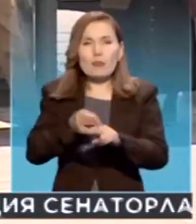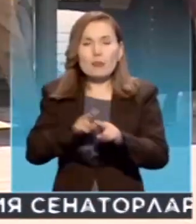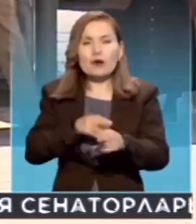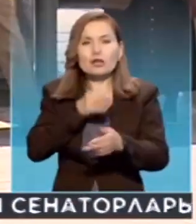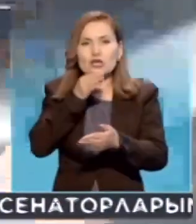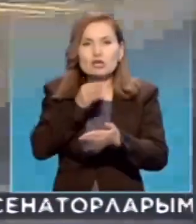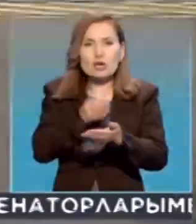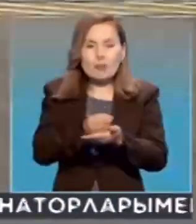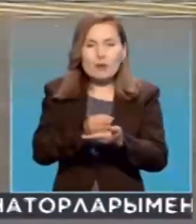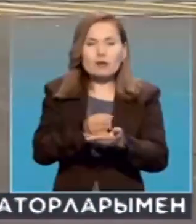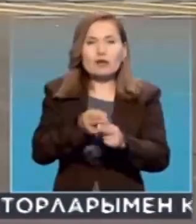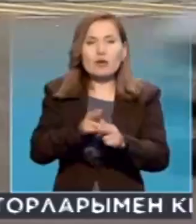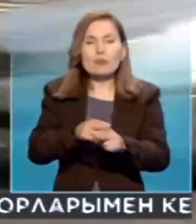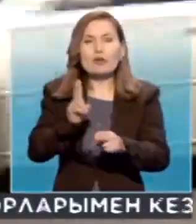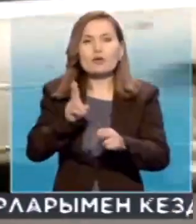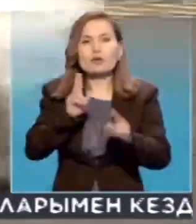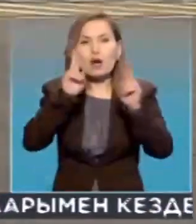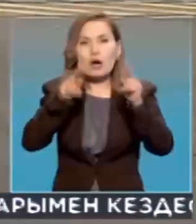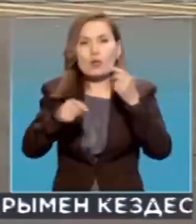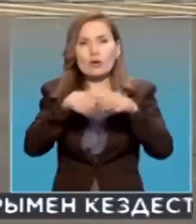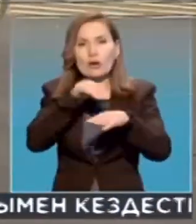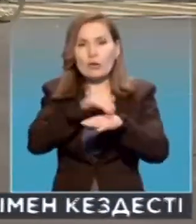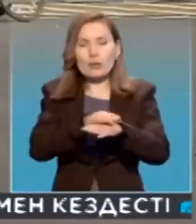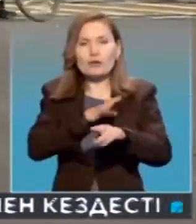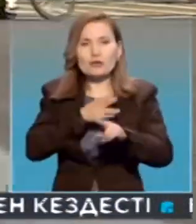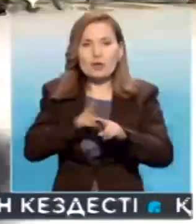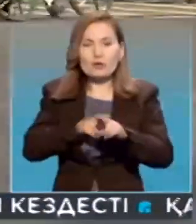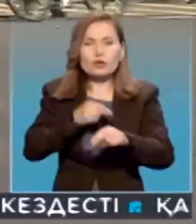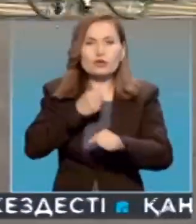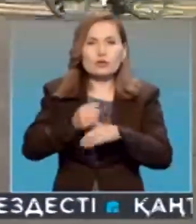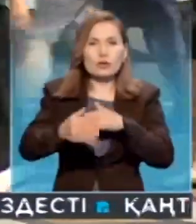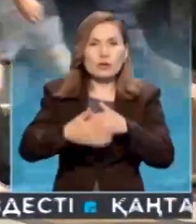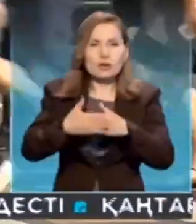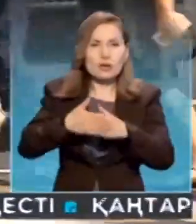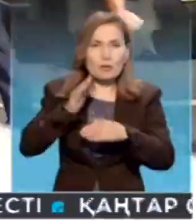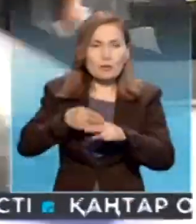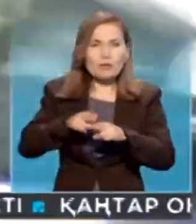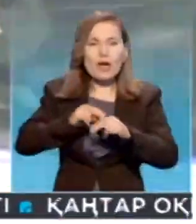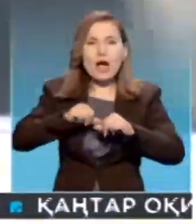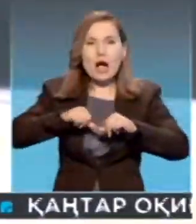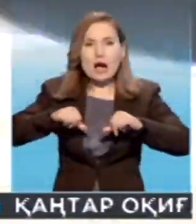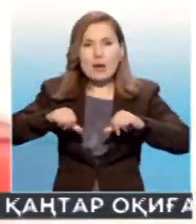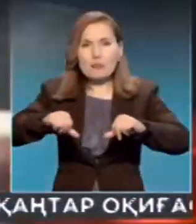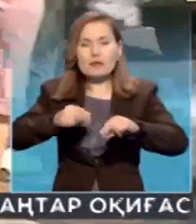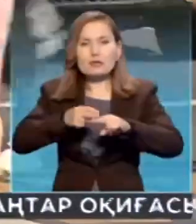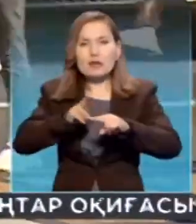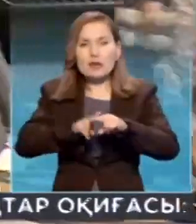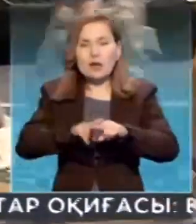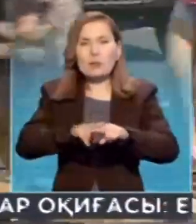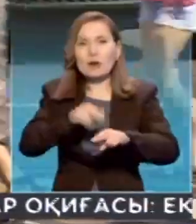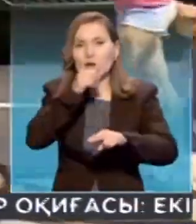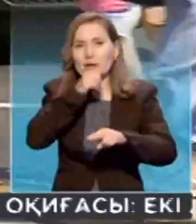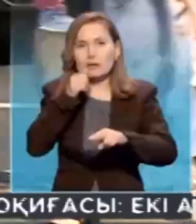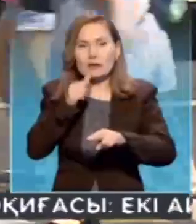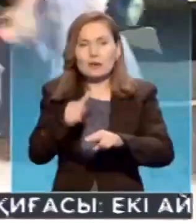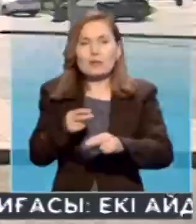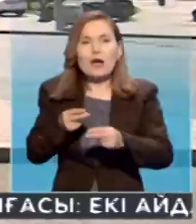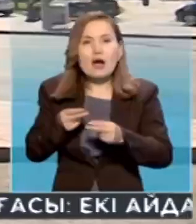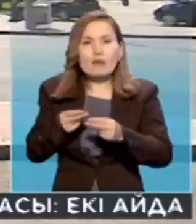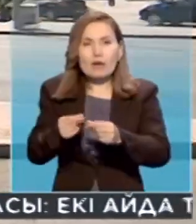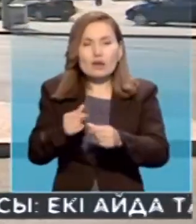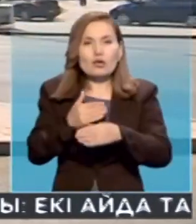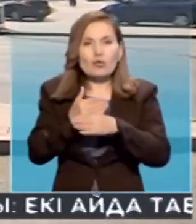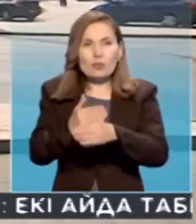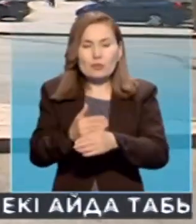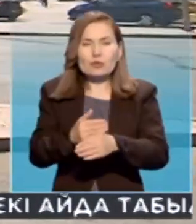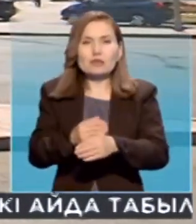қаралған. Азаматтар бірнеше рет немесе басқа біреу үшін дауыс берсе және комиссия мүшелері соған ықпал етсе заңмен жазаланады.